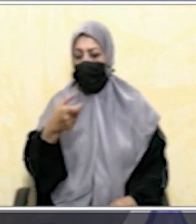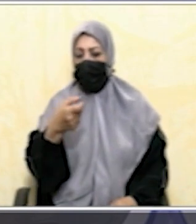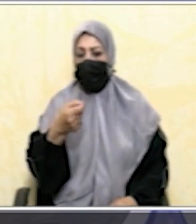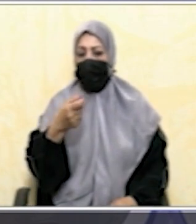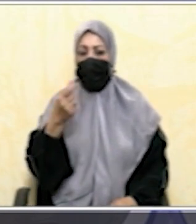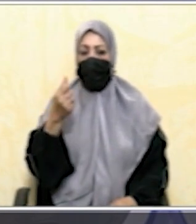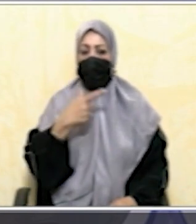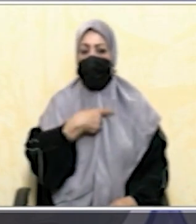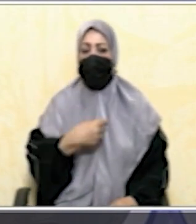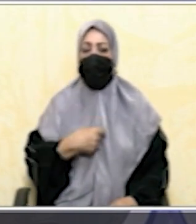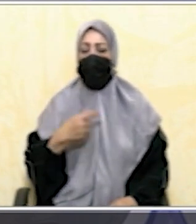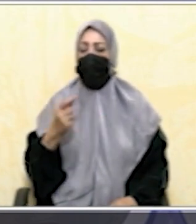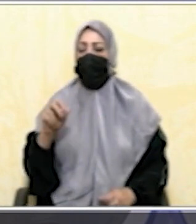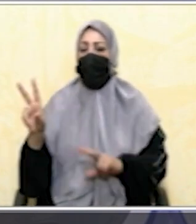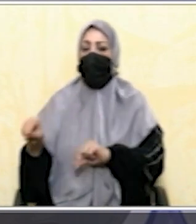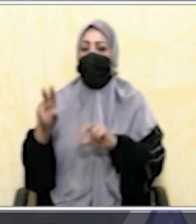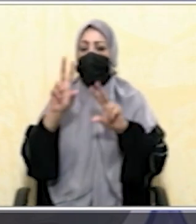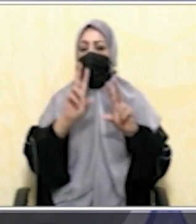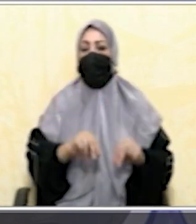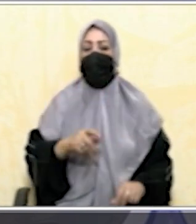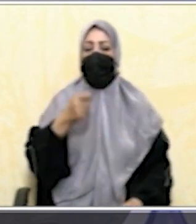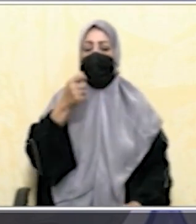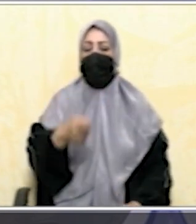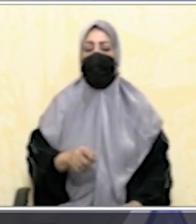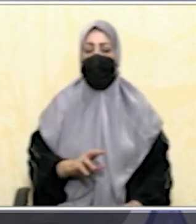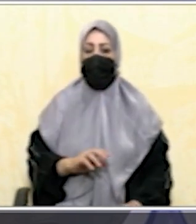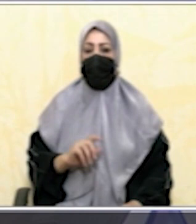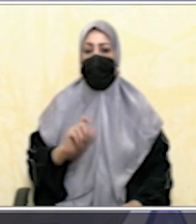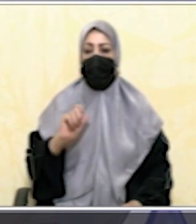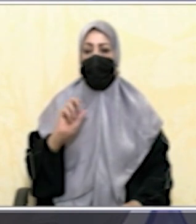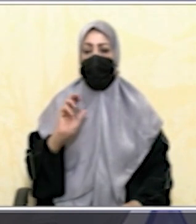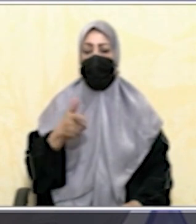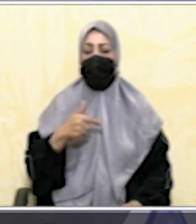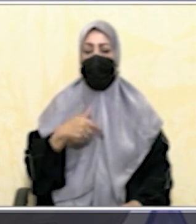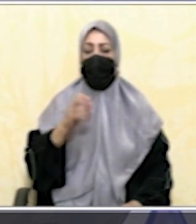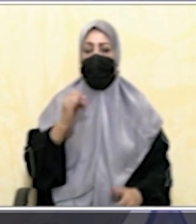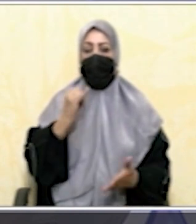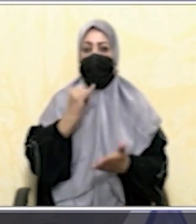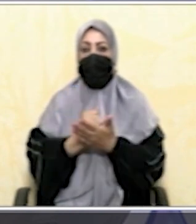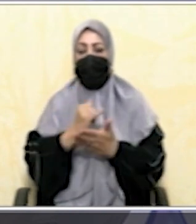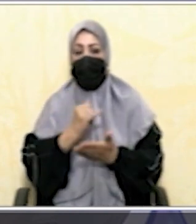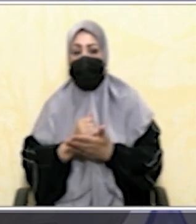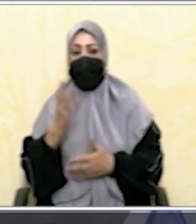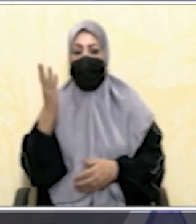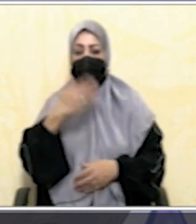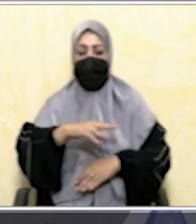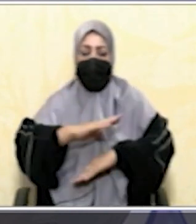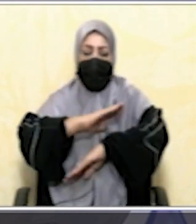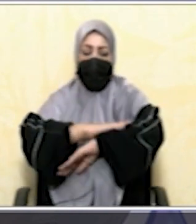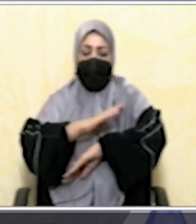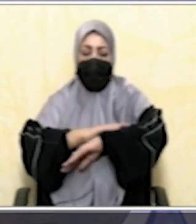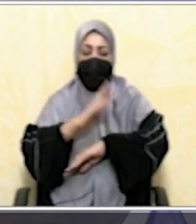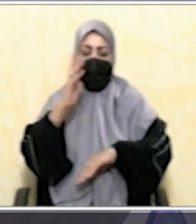ما دام منصوص تمشي ترجع للعقد تشوف المهر المؤخر شنو مكتوب اذا كان المكتوب بالدينار الليبي